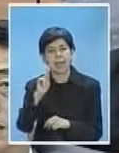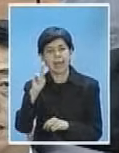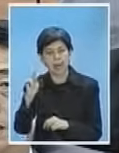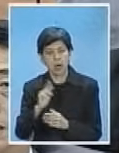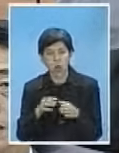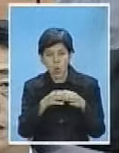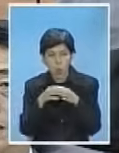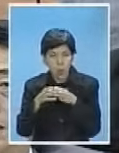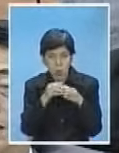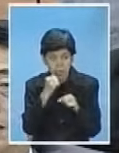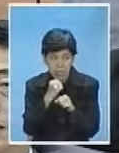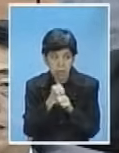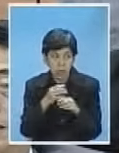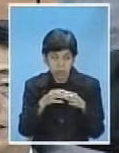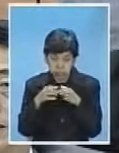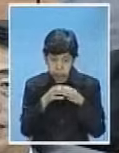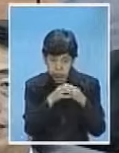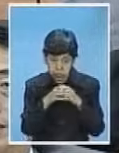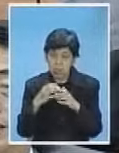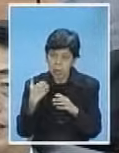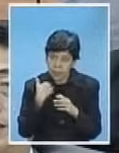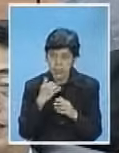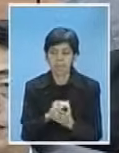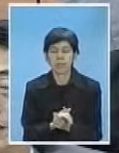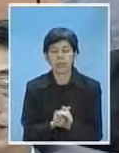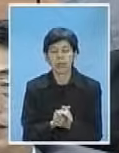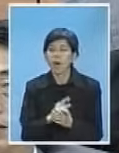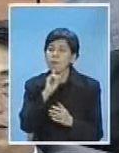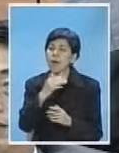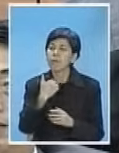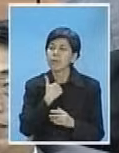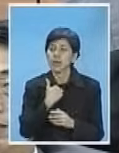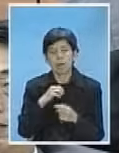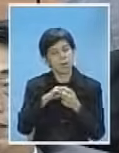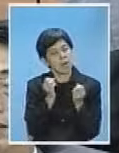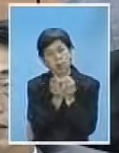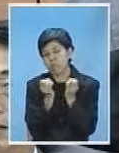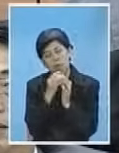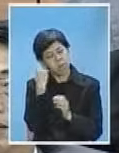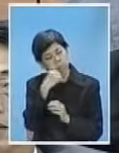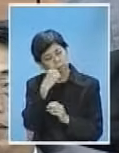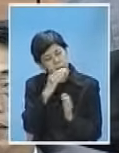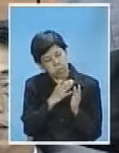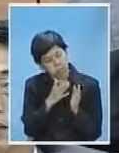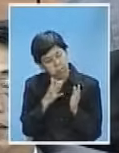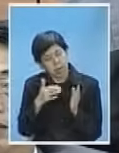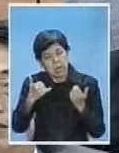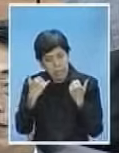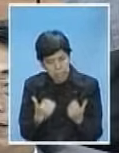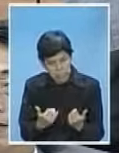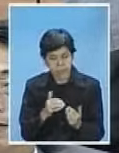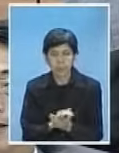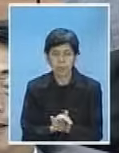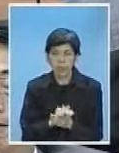คนกลุ่มนี้แหละครับที่รวมตัวกันก่อเหตุแล้วก็ก่อเหตุร้ายเรื่อยมาจนวันนี้ซึ่